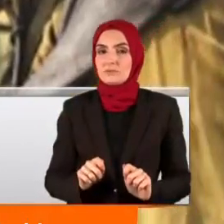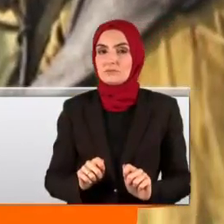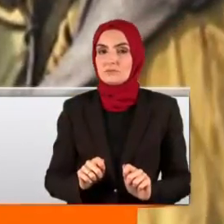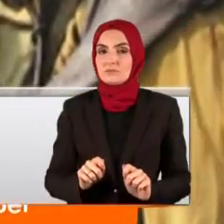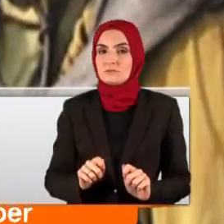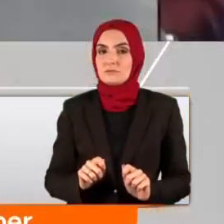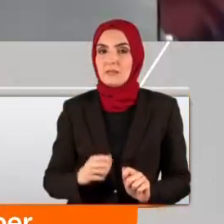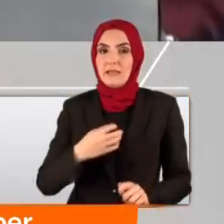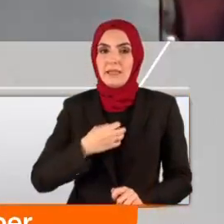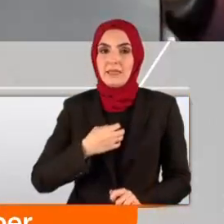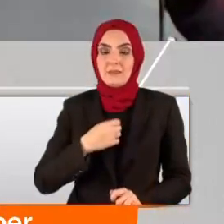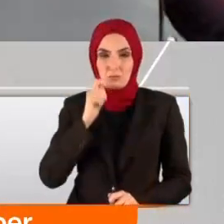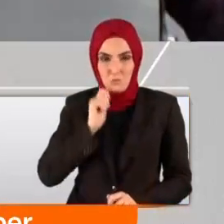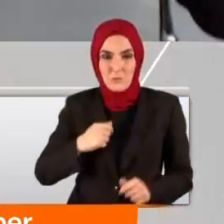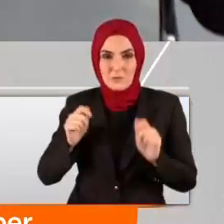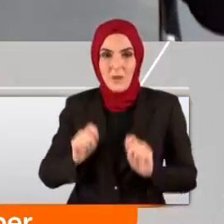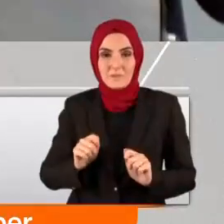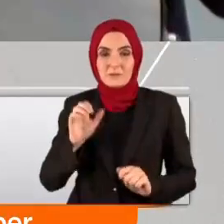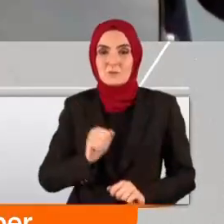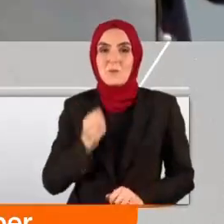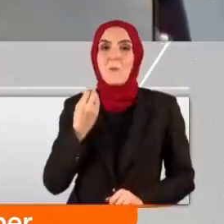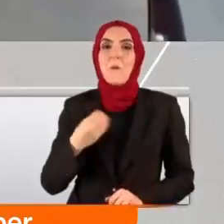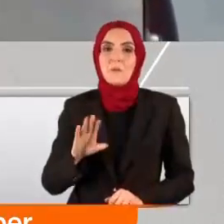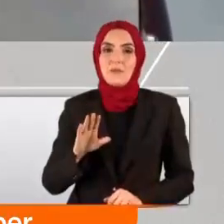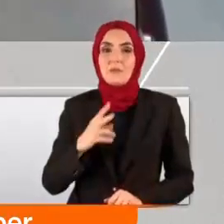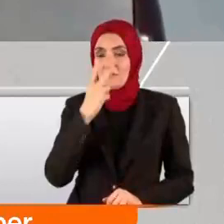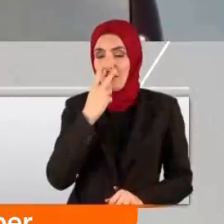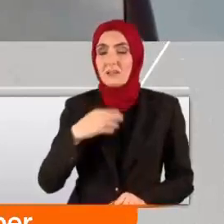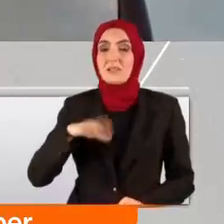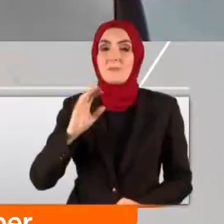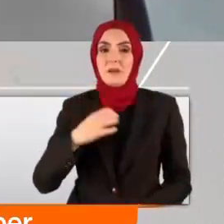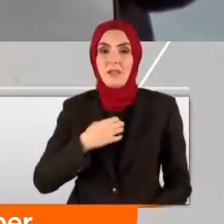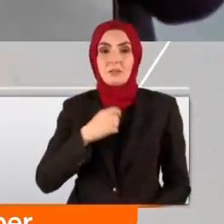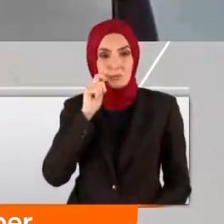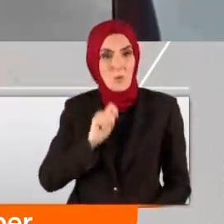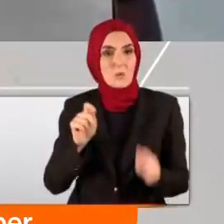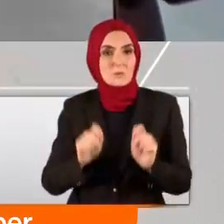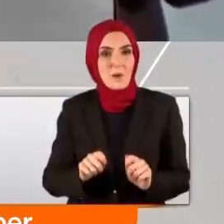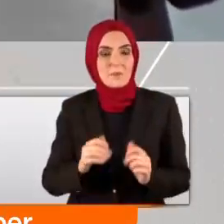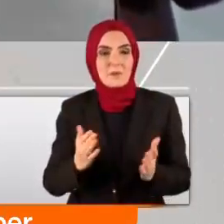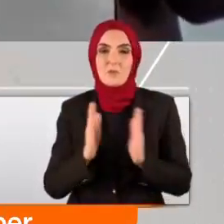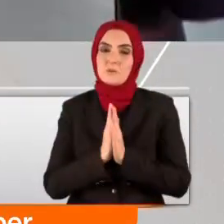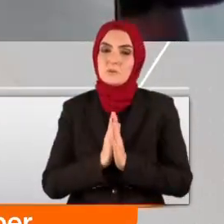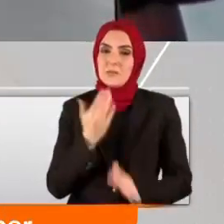sözü tutabildi. Çok özür dilerim ağlamamaya kendime söz vermiştim.